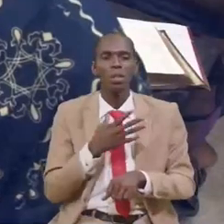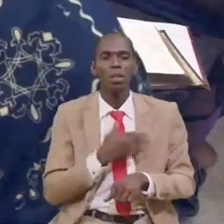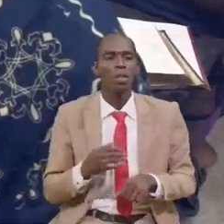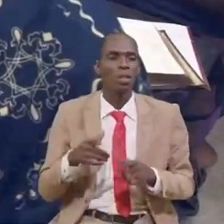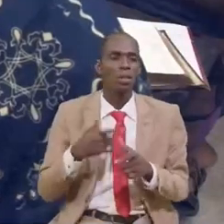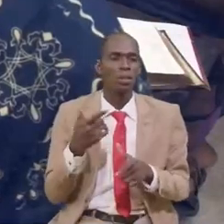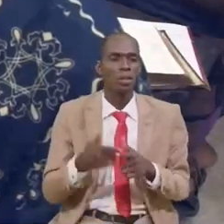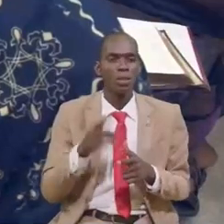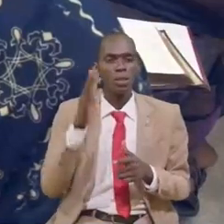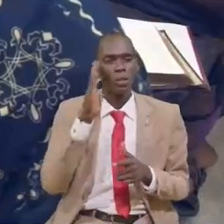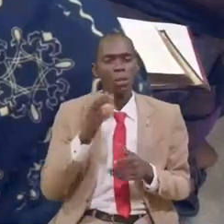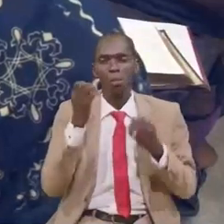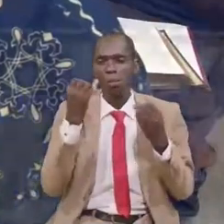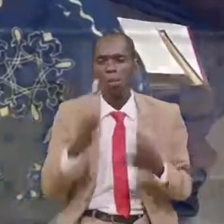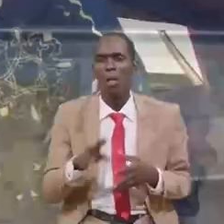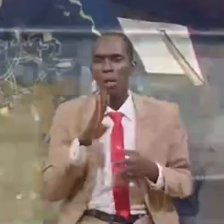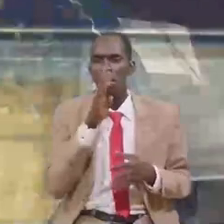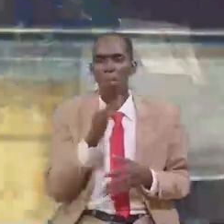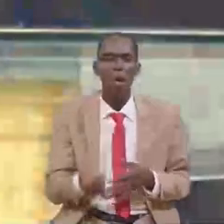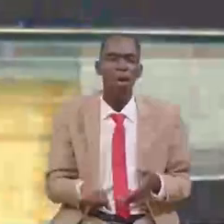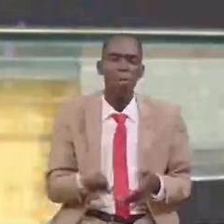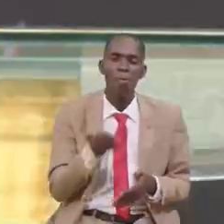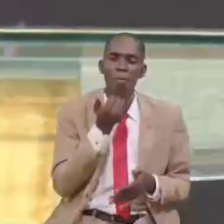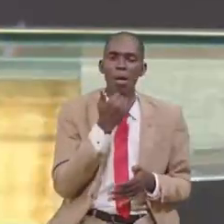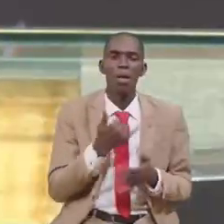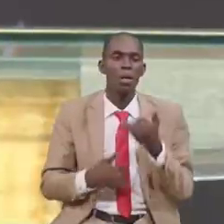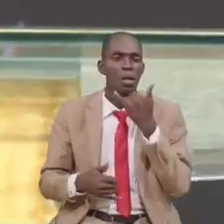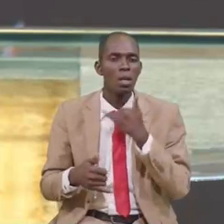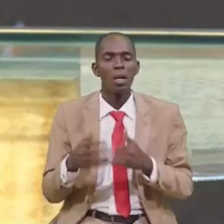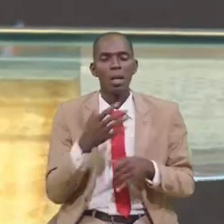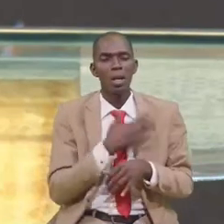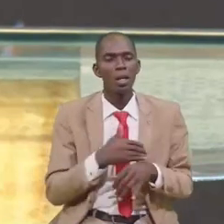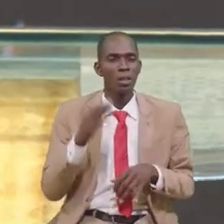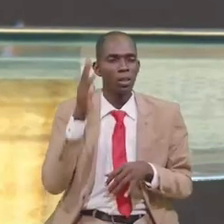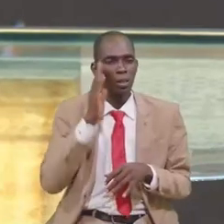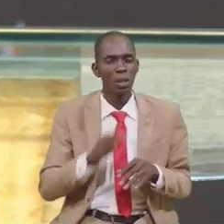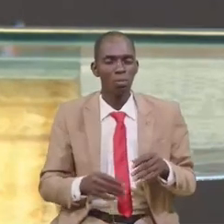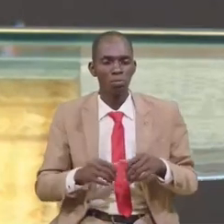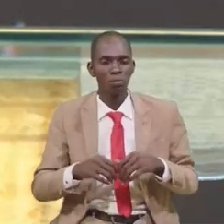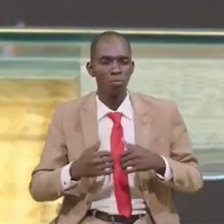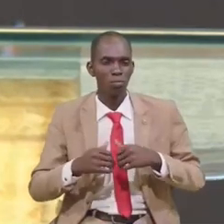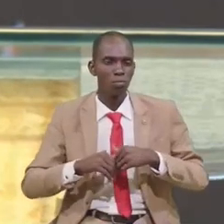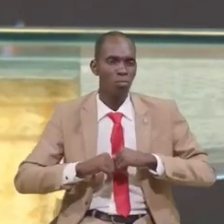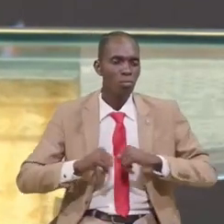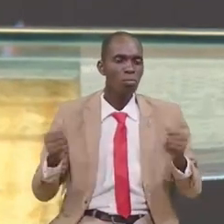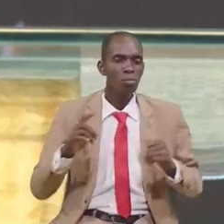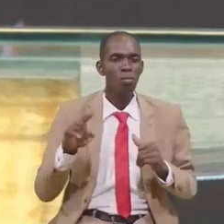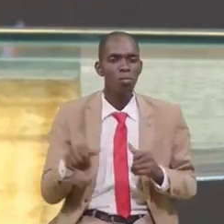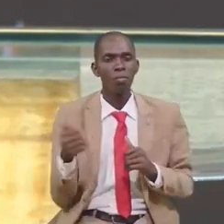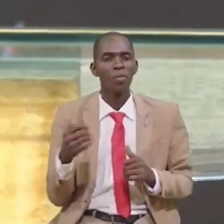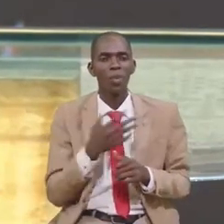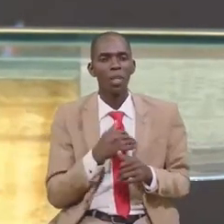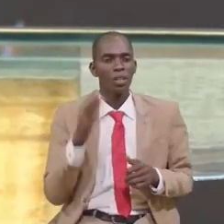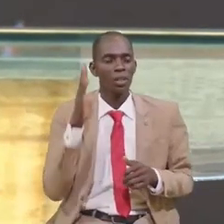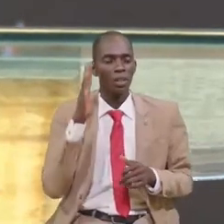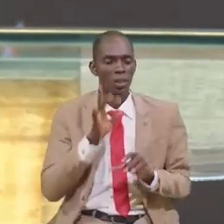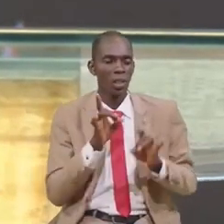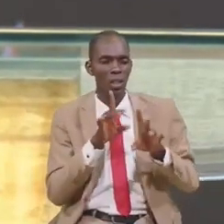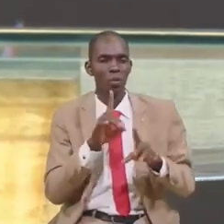aussi plusieurs succomberont et ils se trahiront, se haïront les uns les autres. Plusieurs